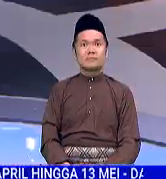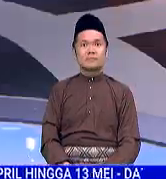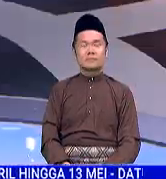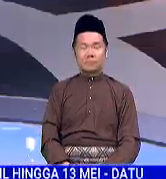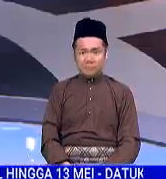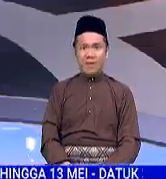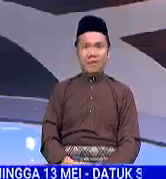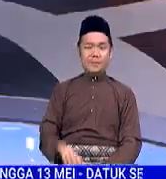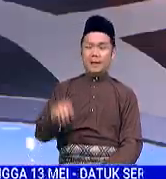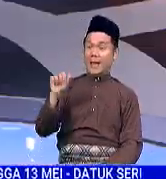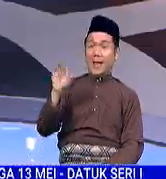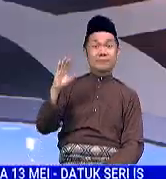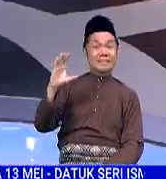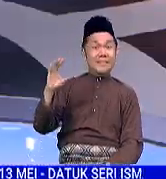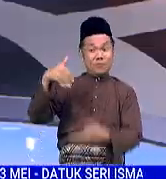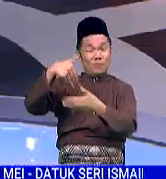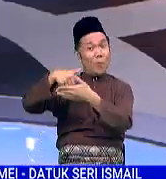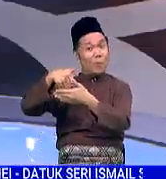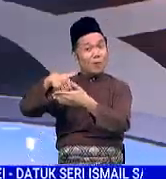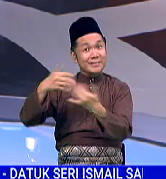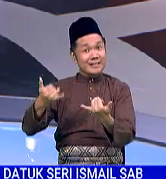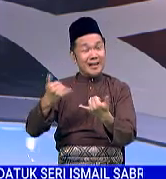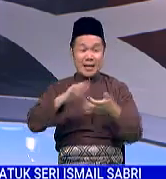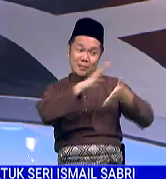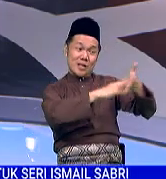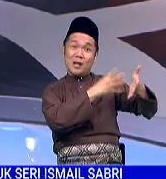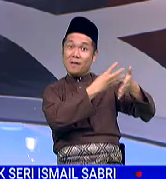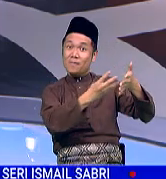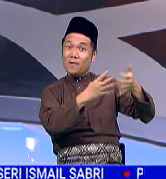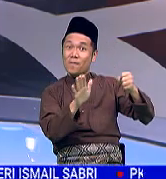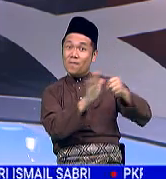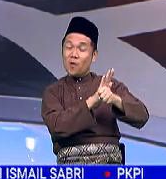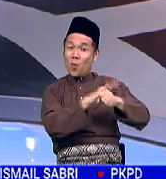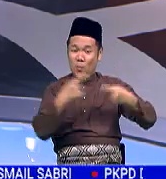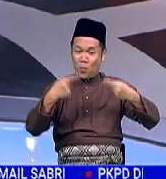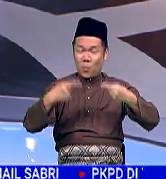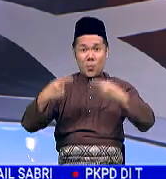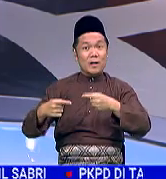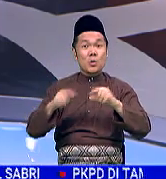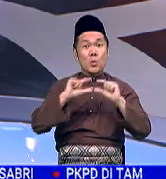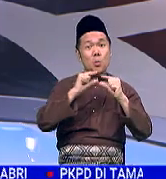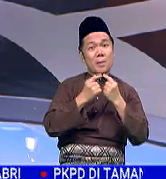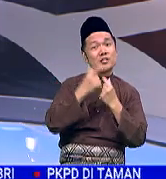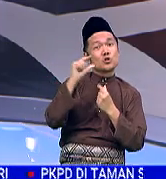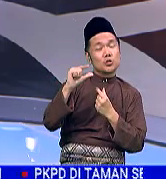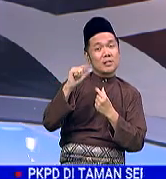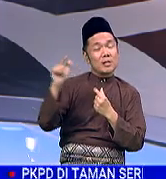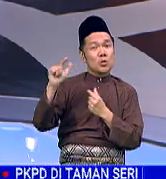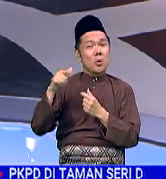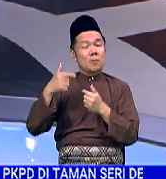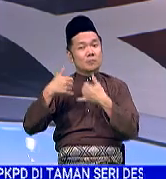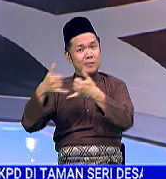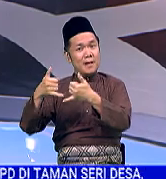Konfederasi Bola Sepak Asia AFC hari ini telah mengeluarkan jadual perlawanan lengkap saingan kumpulan G, kelaikan Piala Dunia 2022